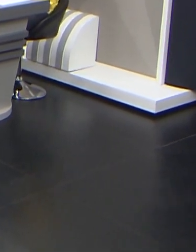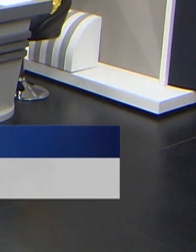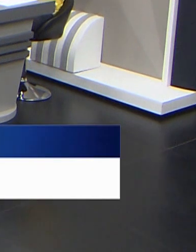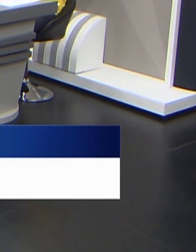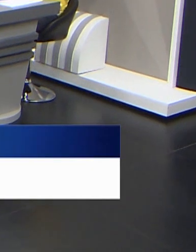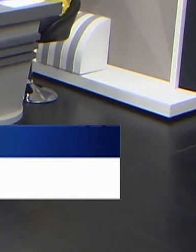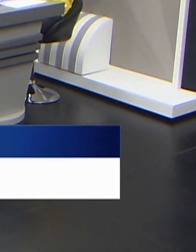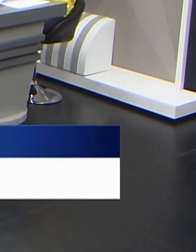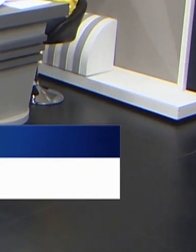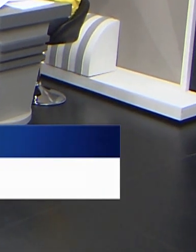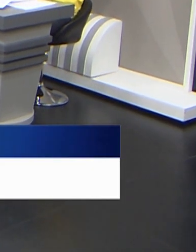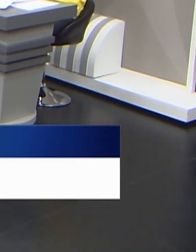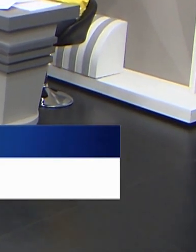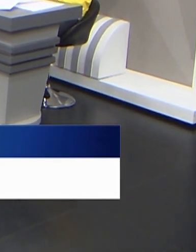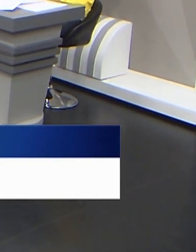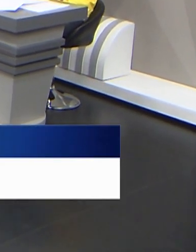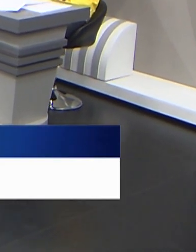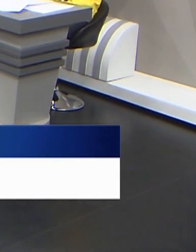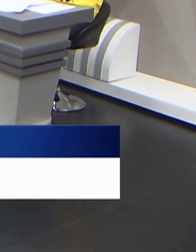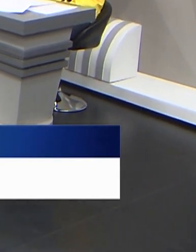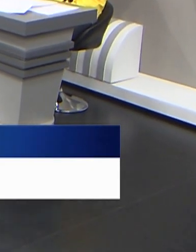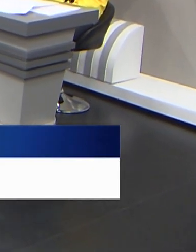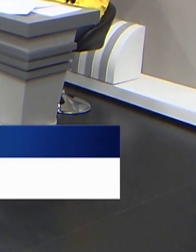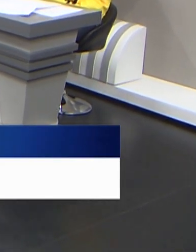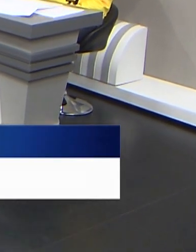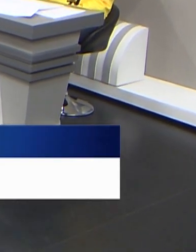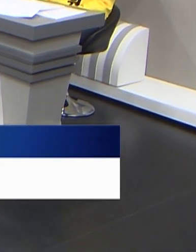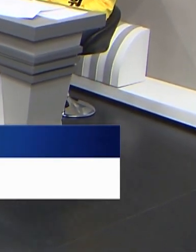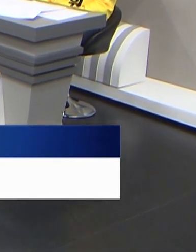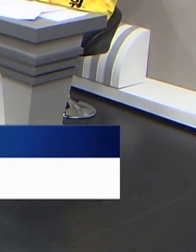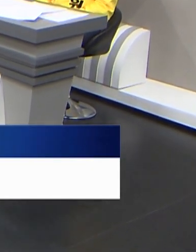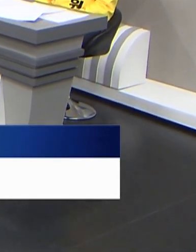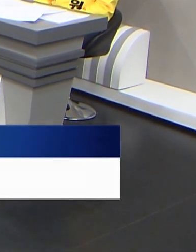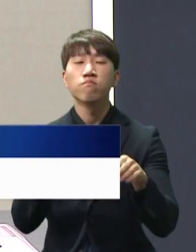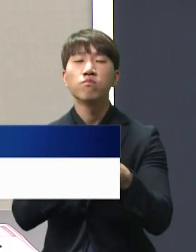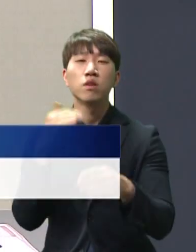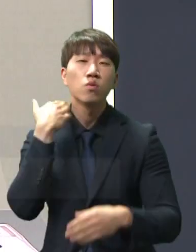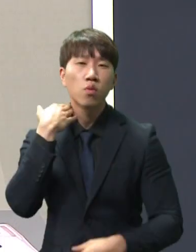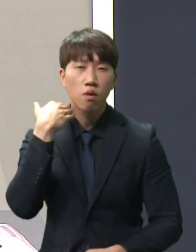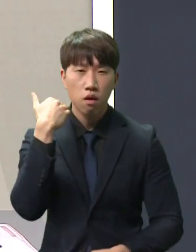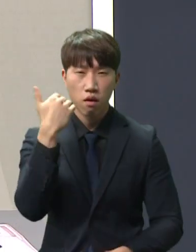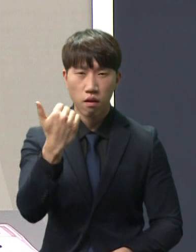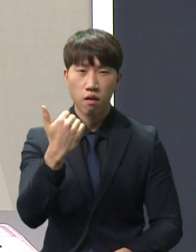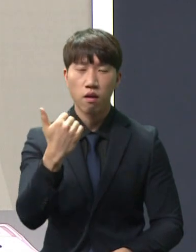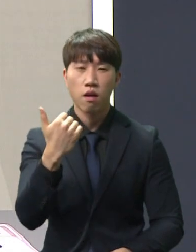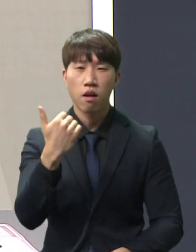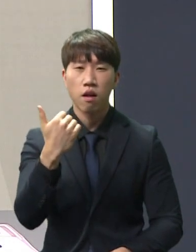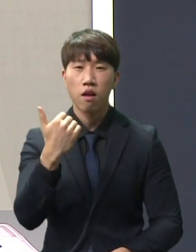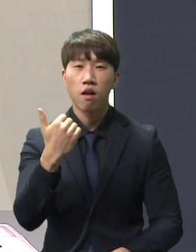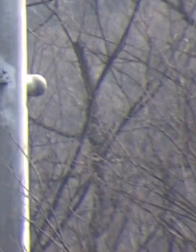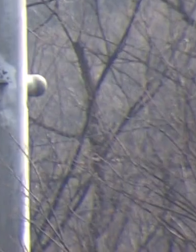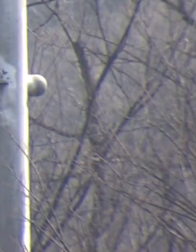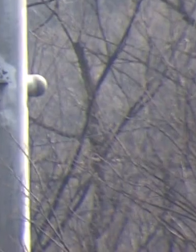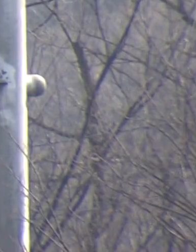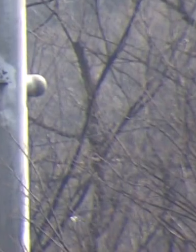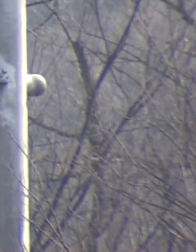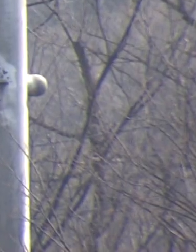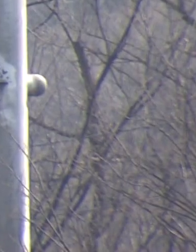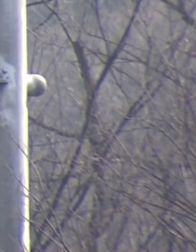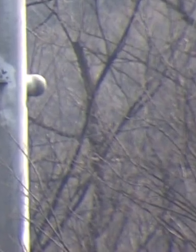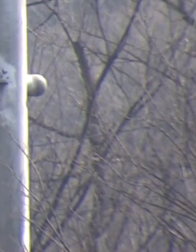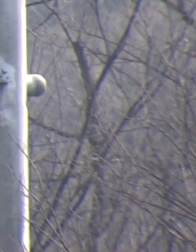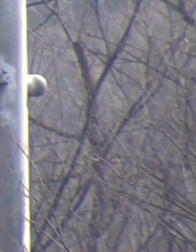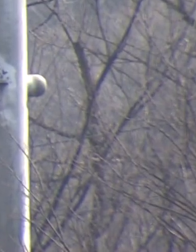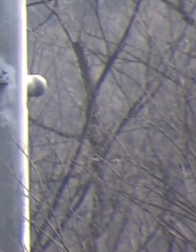남동구 을 후보자 초청 토론회 먼저 해묵은 현안이 쟁점으로 부각했습니다. 이원복 후보는 서창 장수간